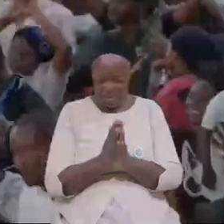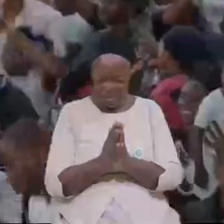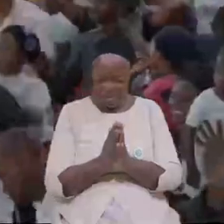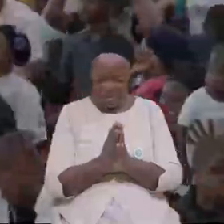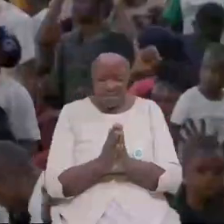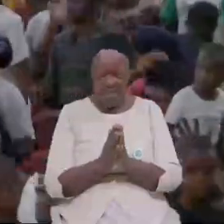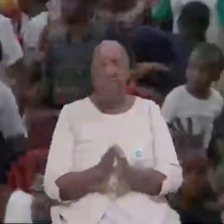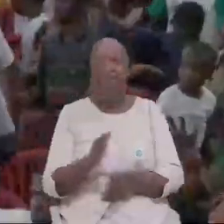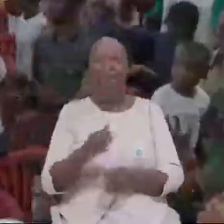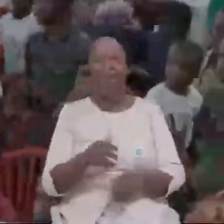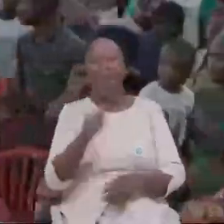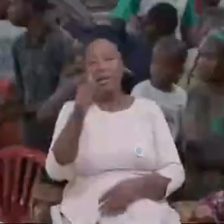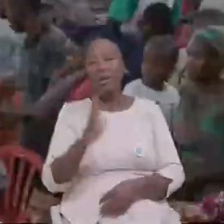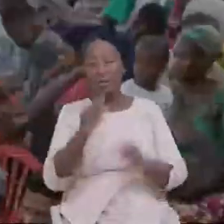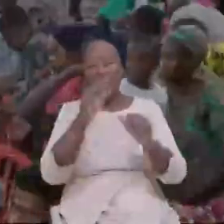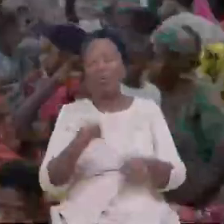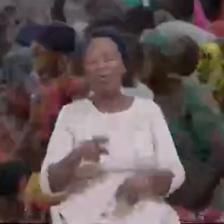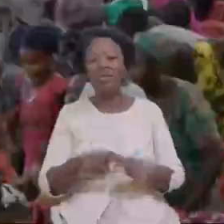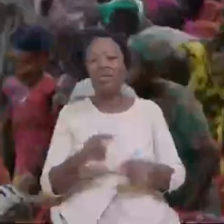Que Dieu bénisse, pour vous asseoir.